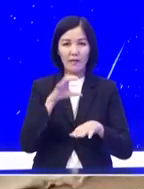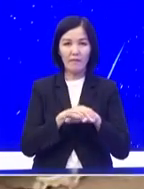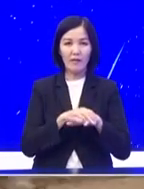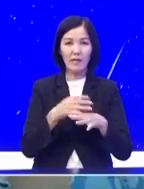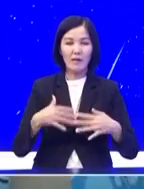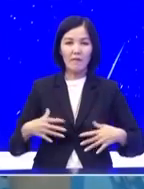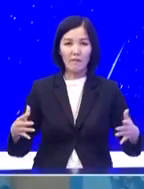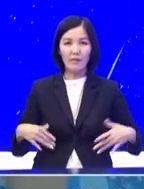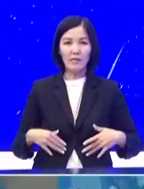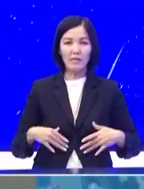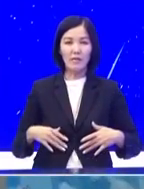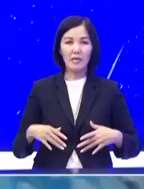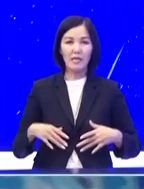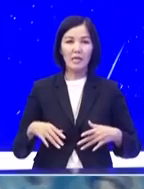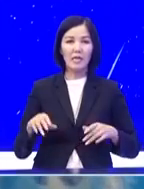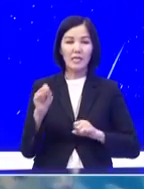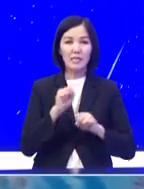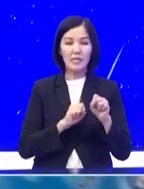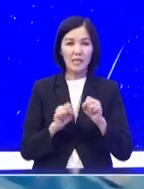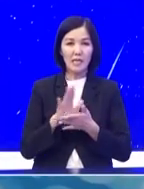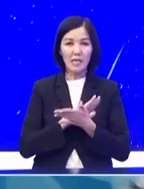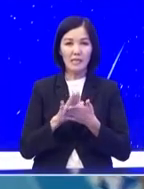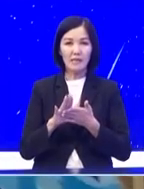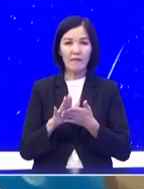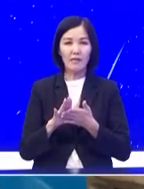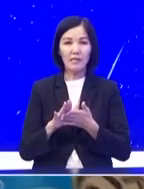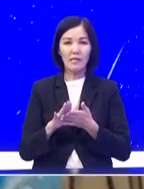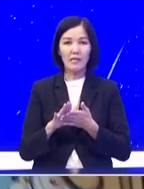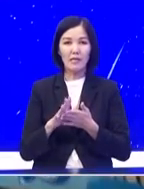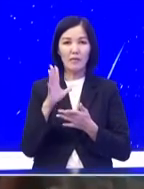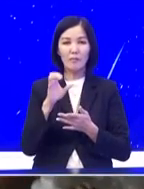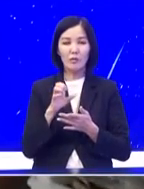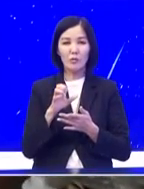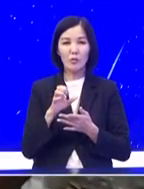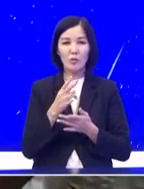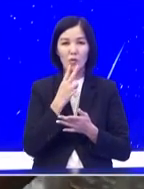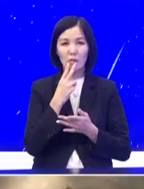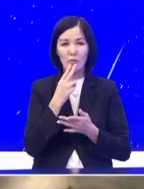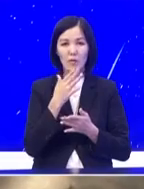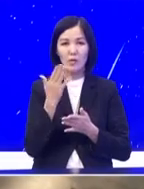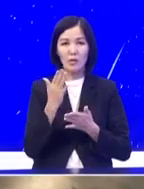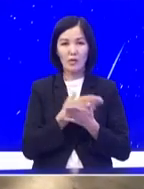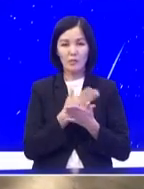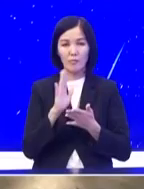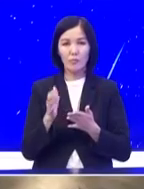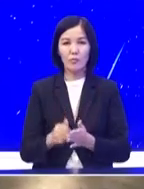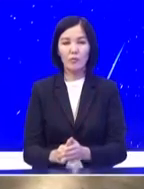ветеринары могли их стерилизовать. До августа планируется кастрировать 500 особей.